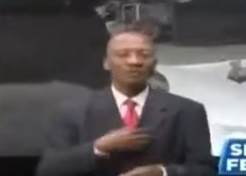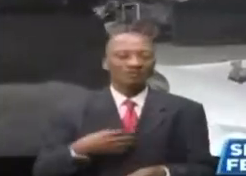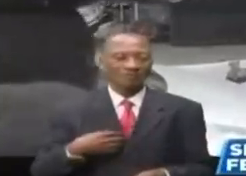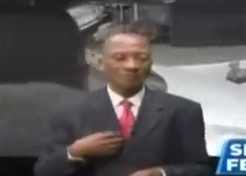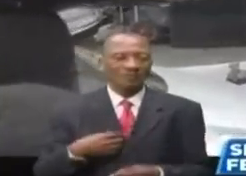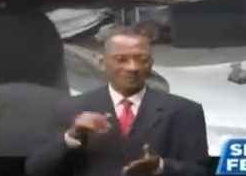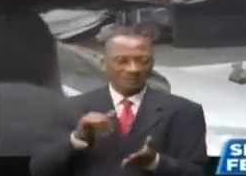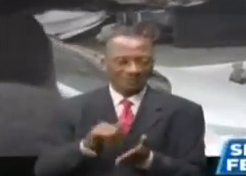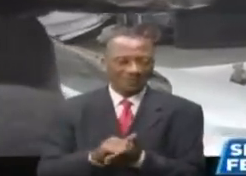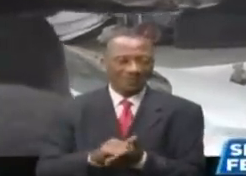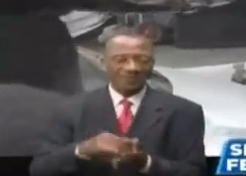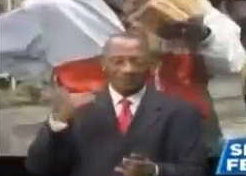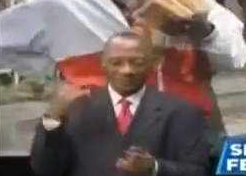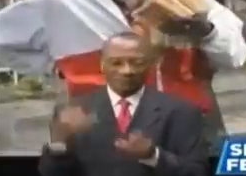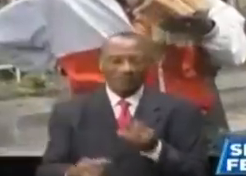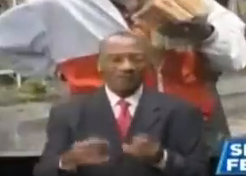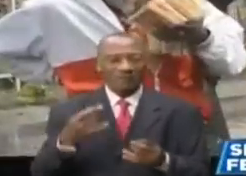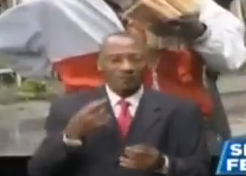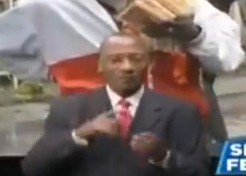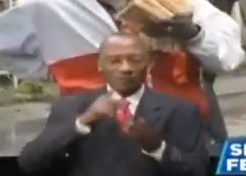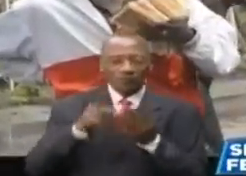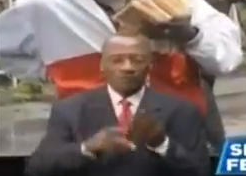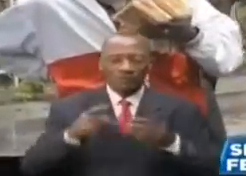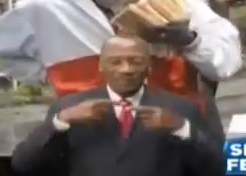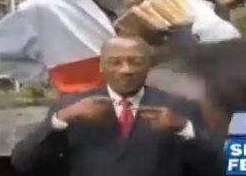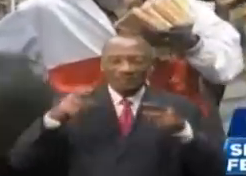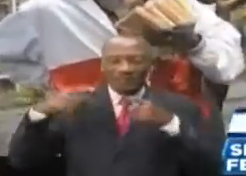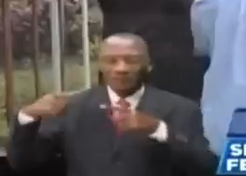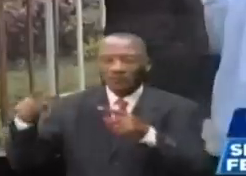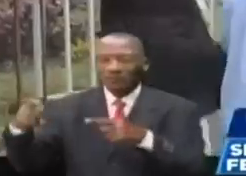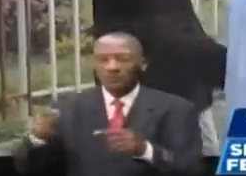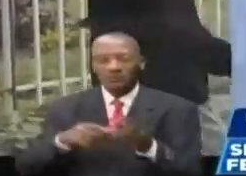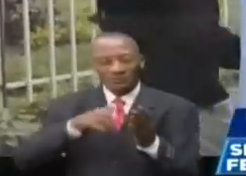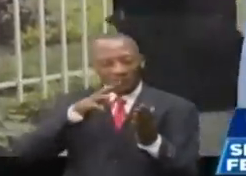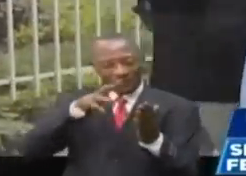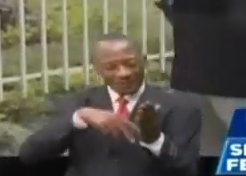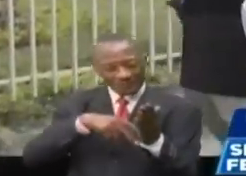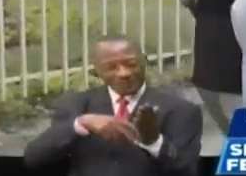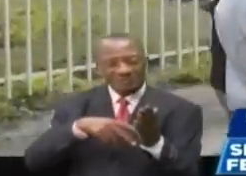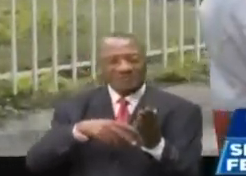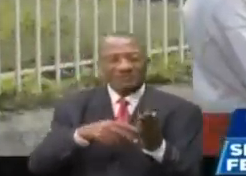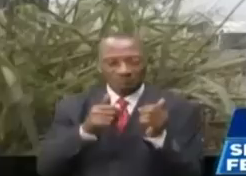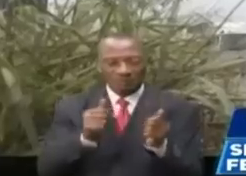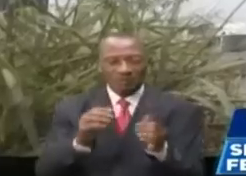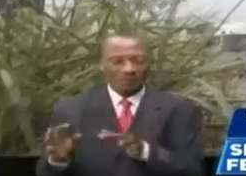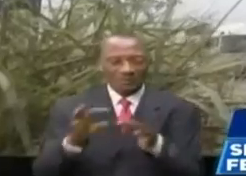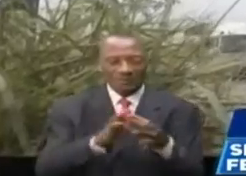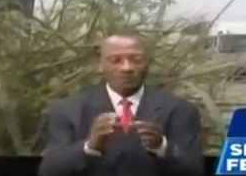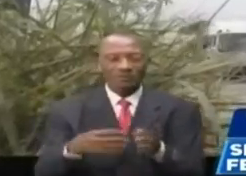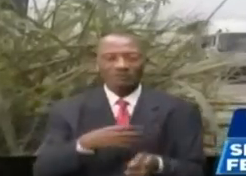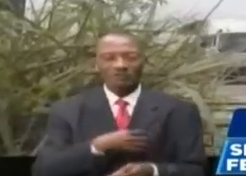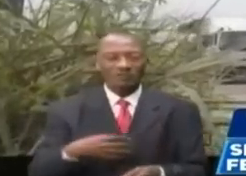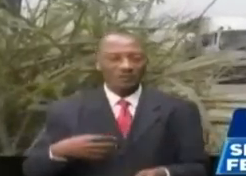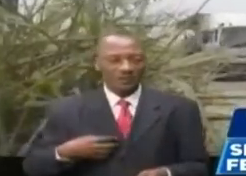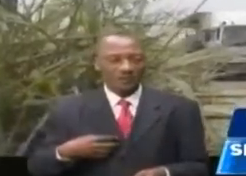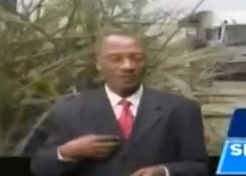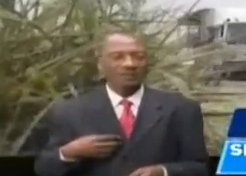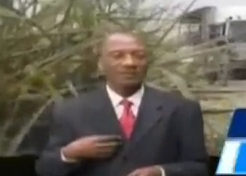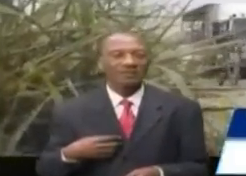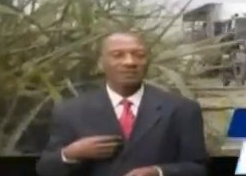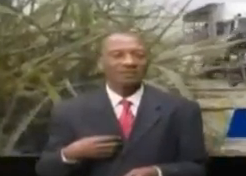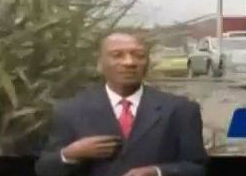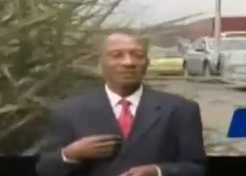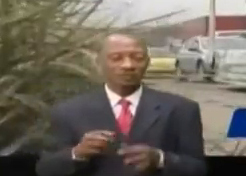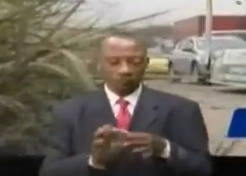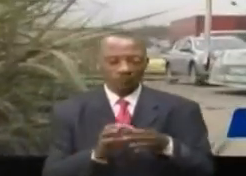projet de sensibilisation sur les textes de loi favorables à l'entrepreneuriat féminin organisé par CAFCO en partenariat avec l'ONU